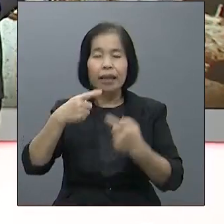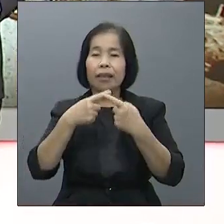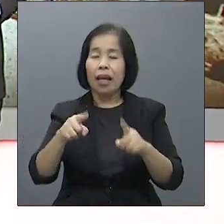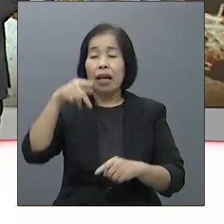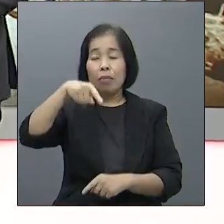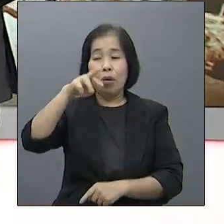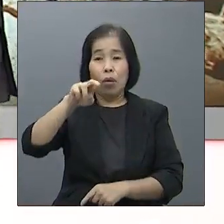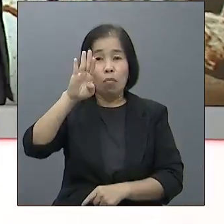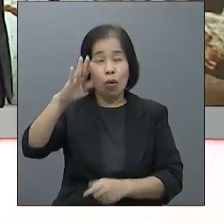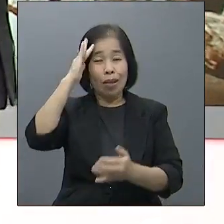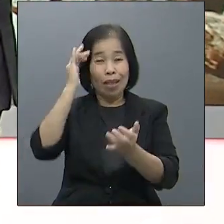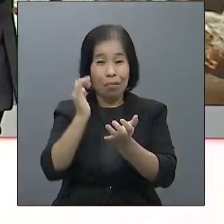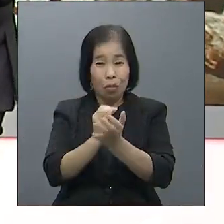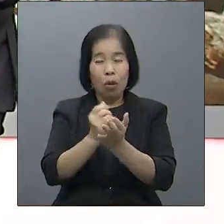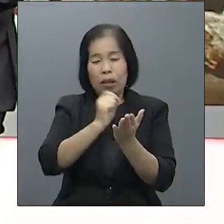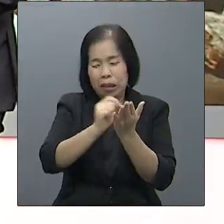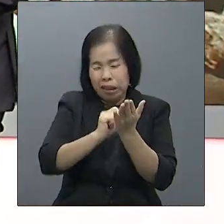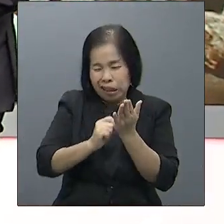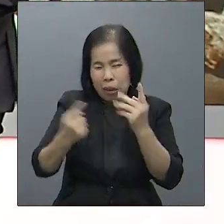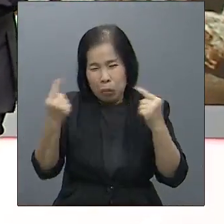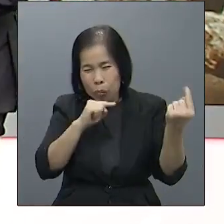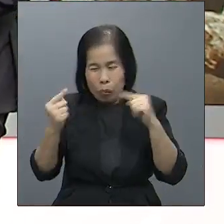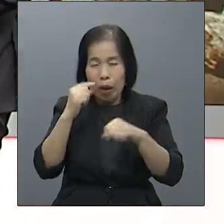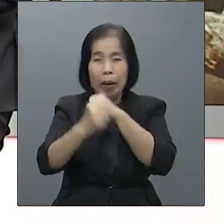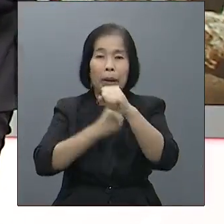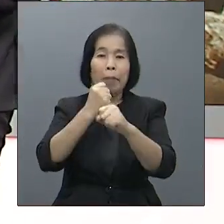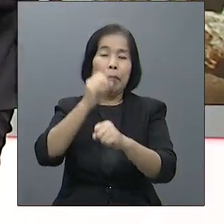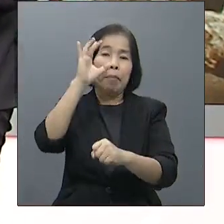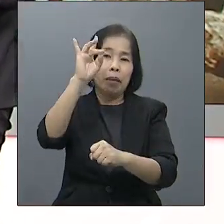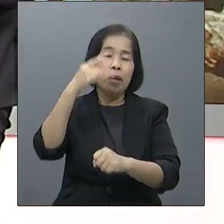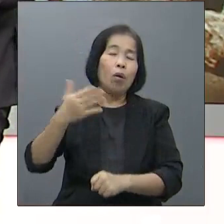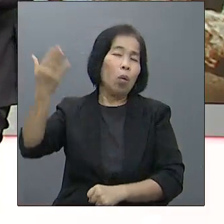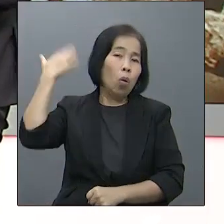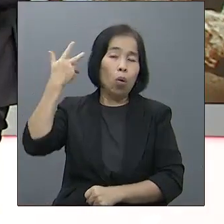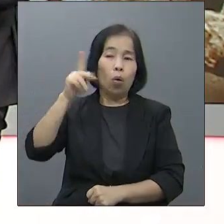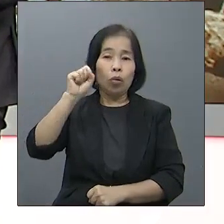ท. ช. ยาว